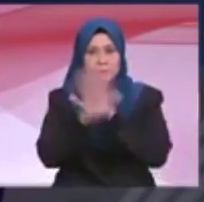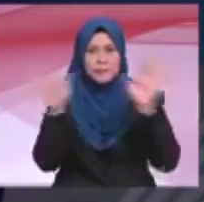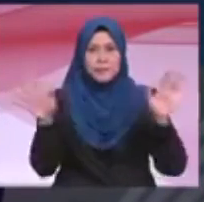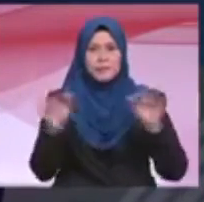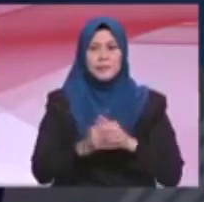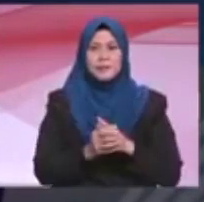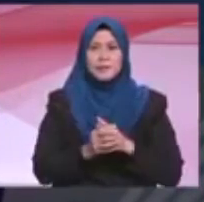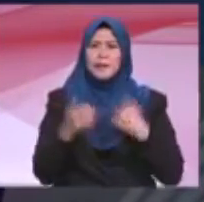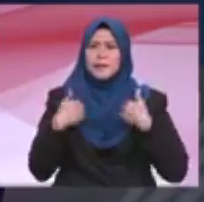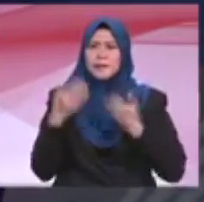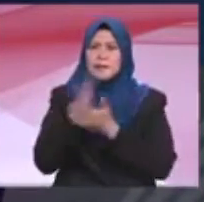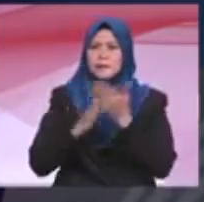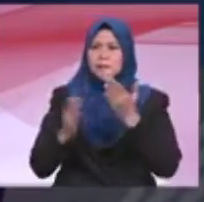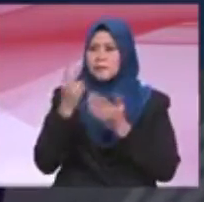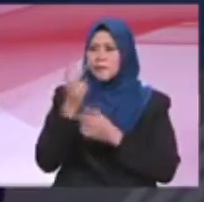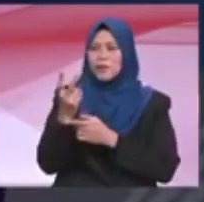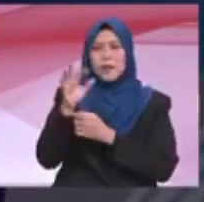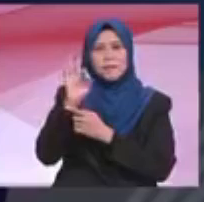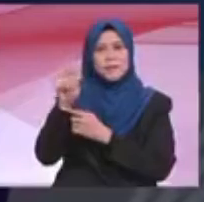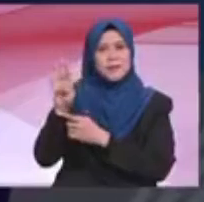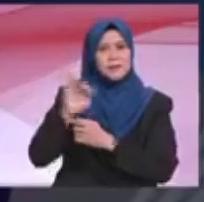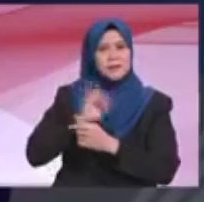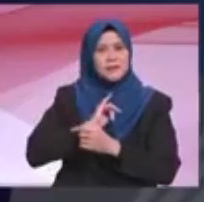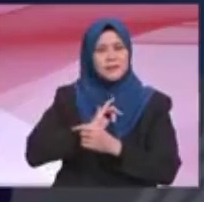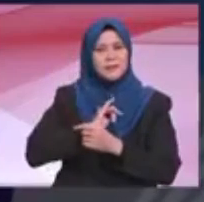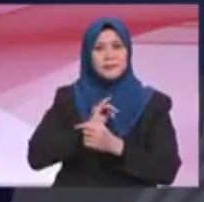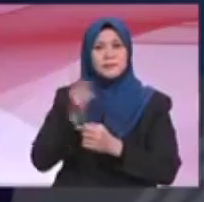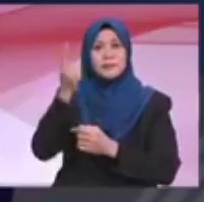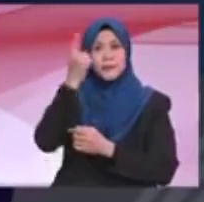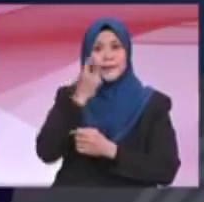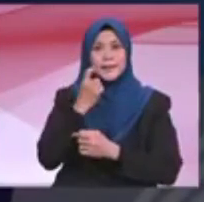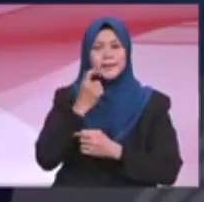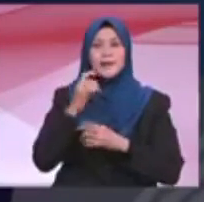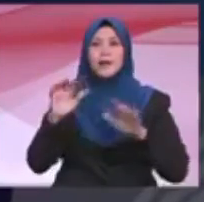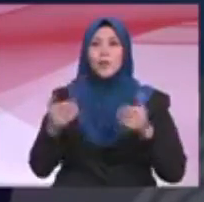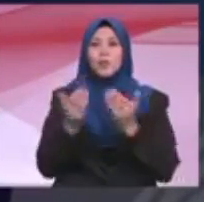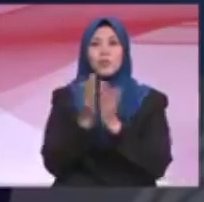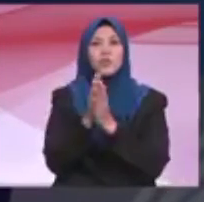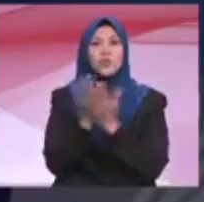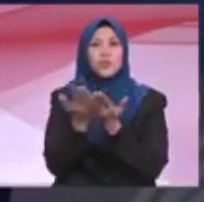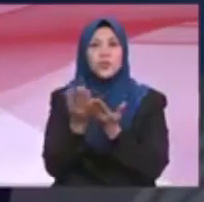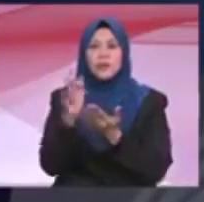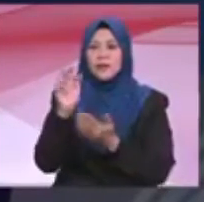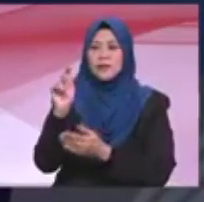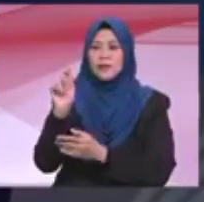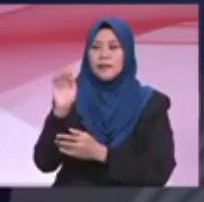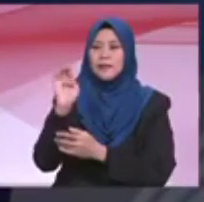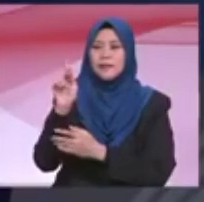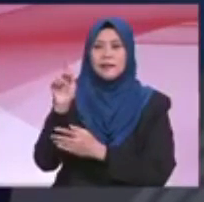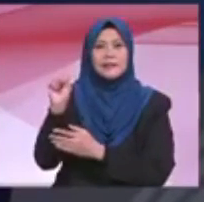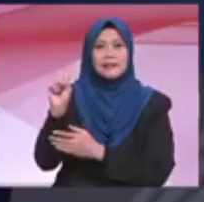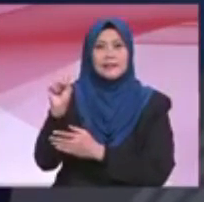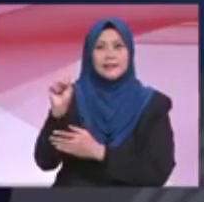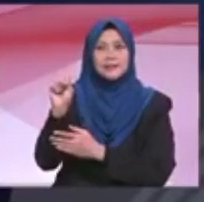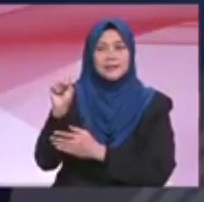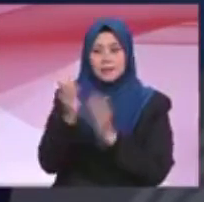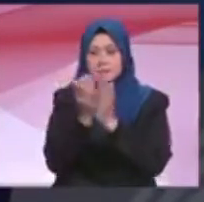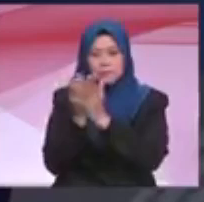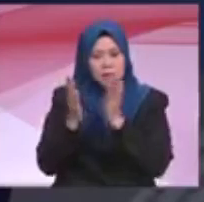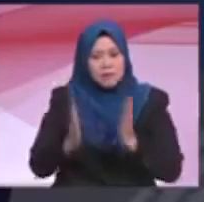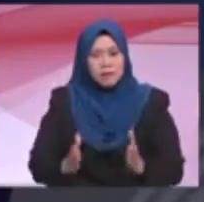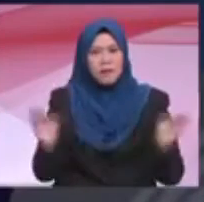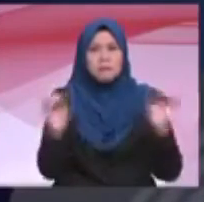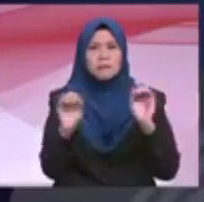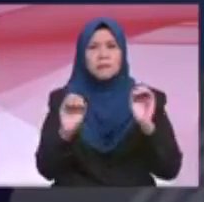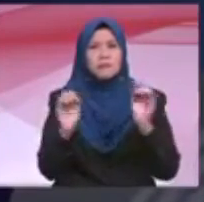tengok Facebook saya, ada yang tanya bagaimana textbook, ya, buku teks. Pelajar-pelajar ini tidak ada